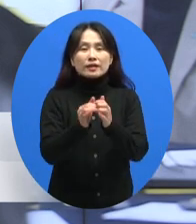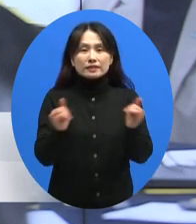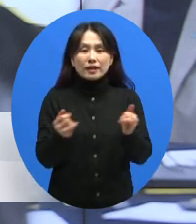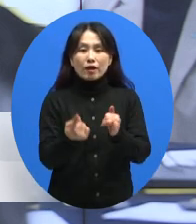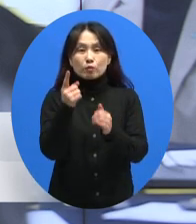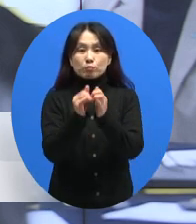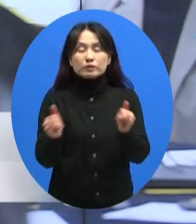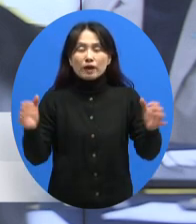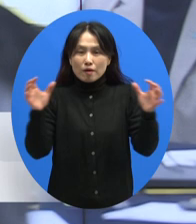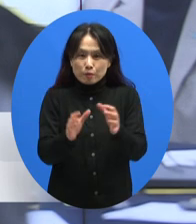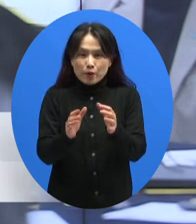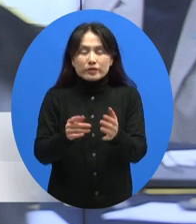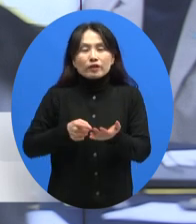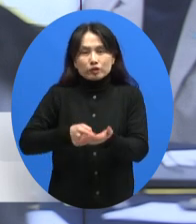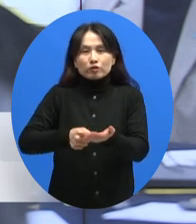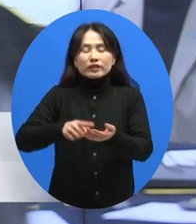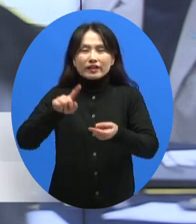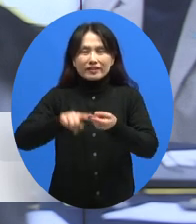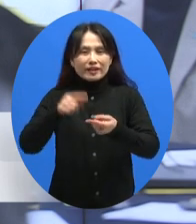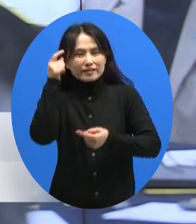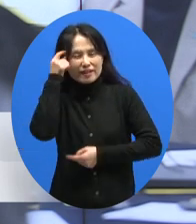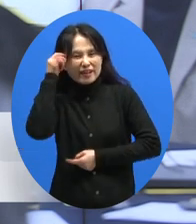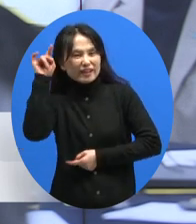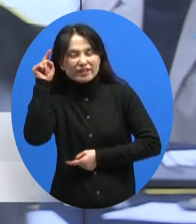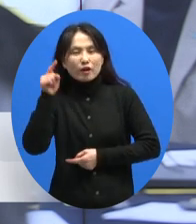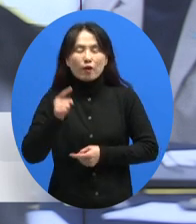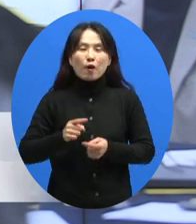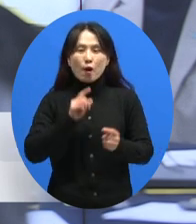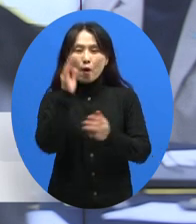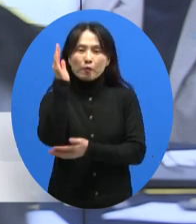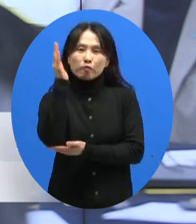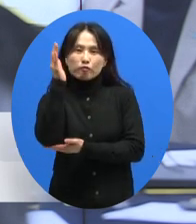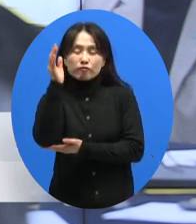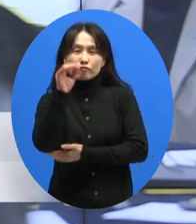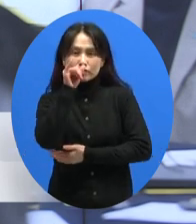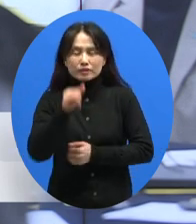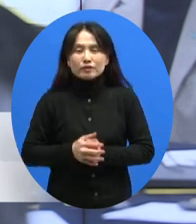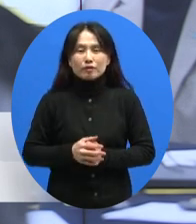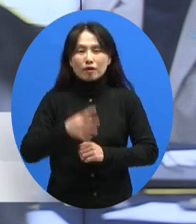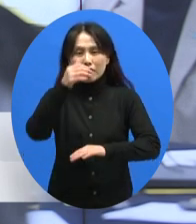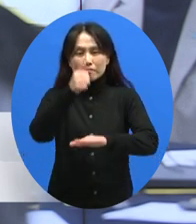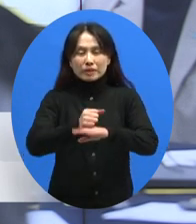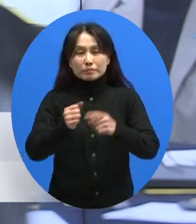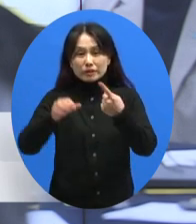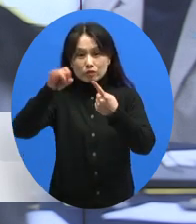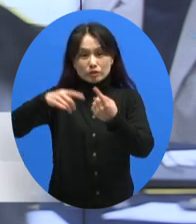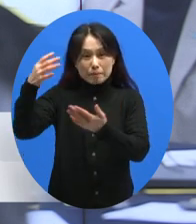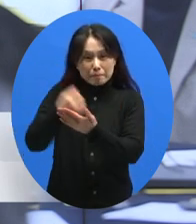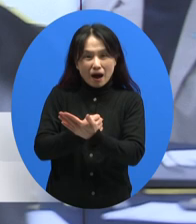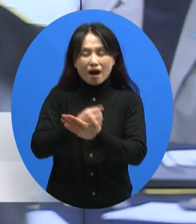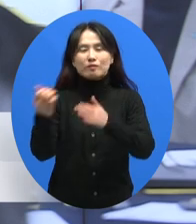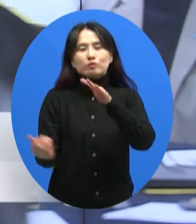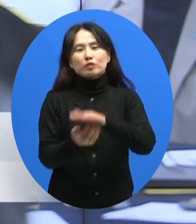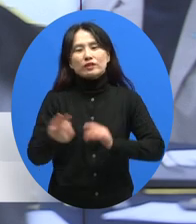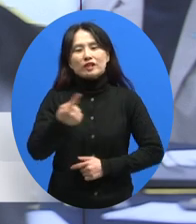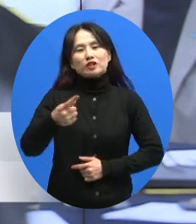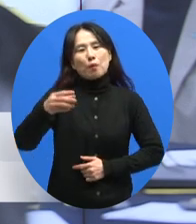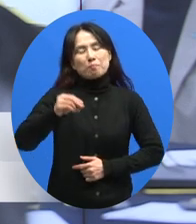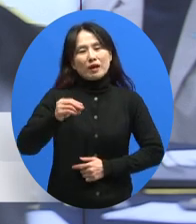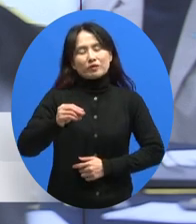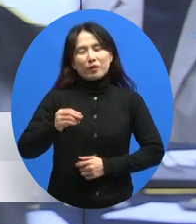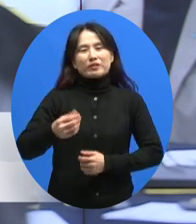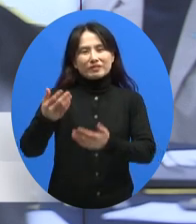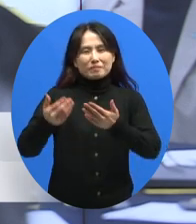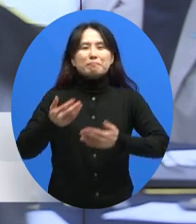정책 아이디어를 뽐냈는데요. 이런 모습 처음입니다. 심사를 거쳐 최종 1위를 거머쥐면 최대 1천만 원 상금의 주인공도